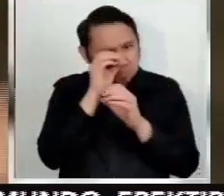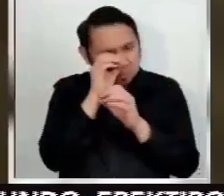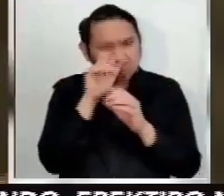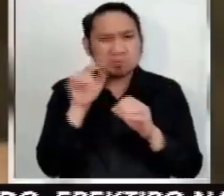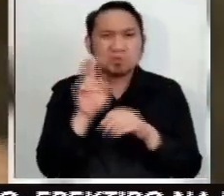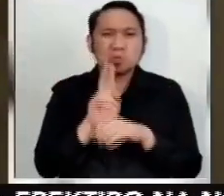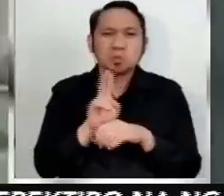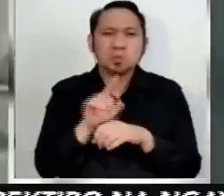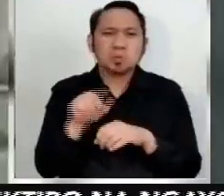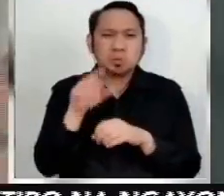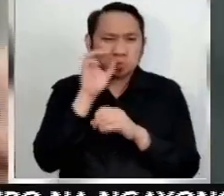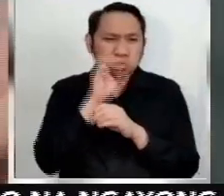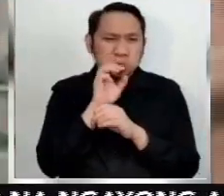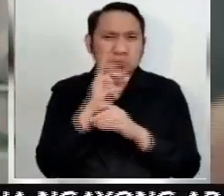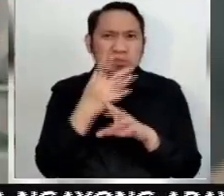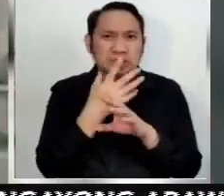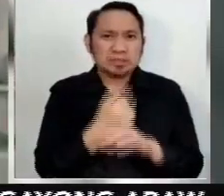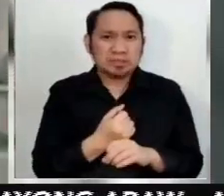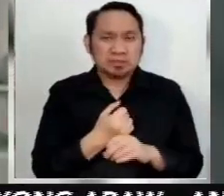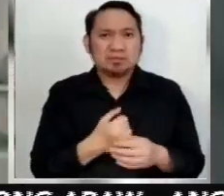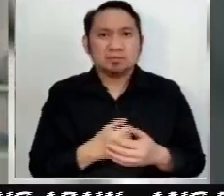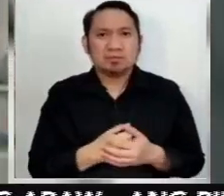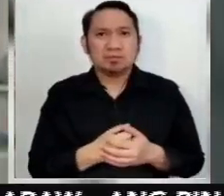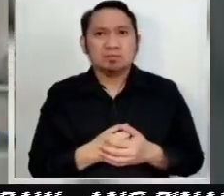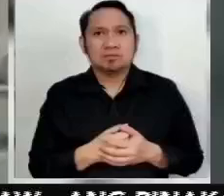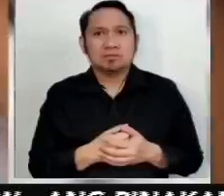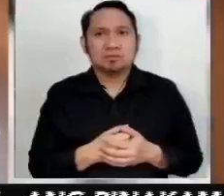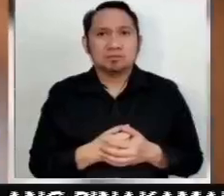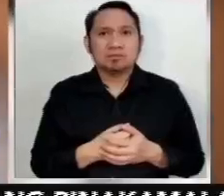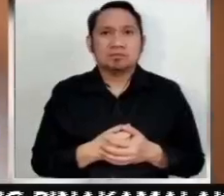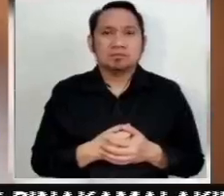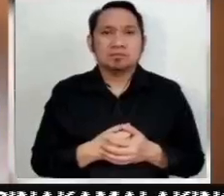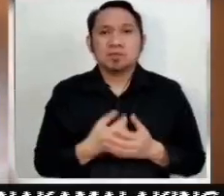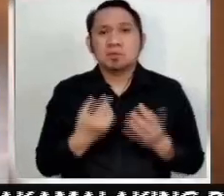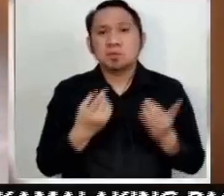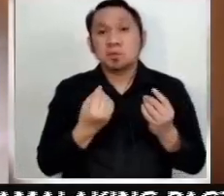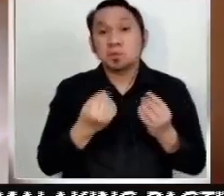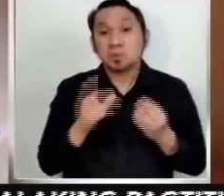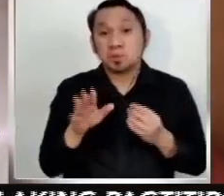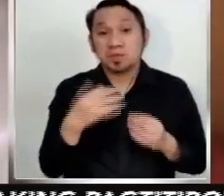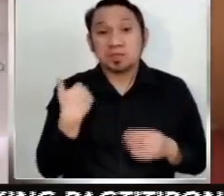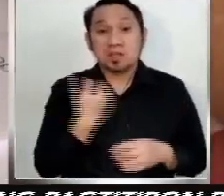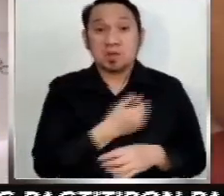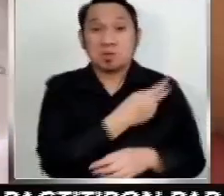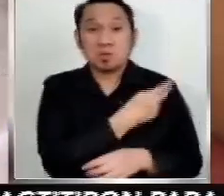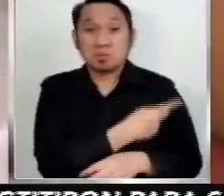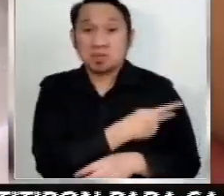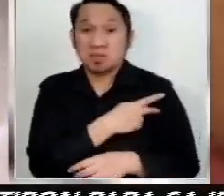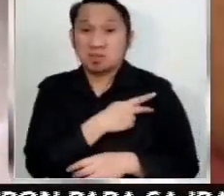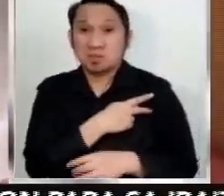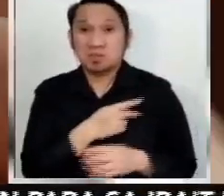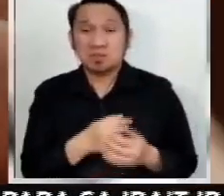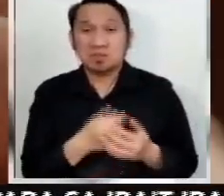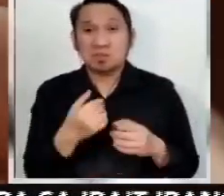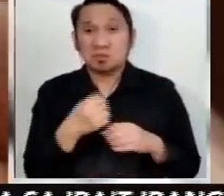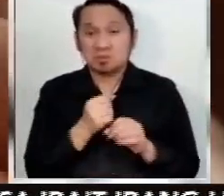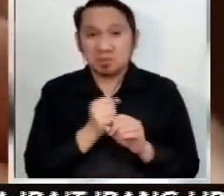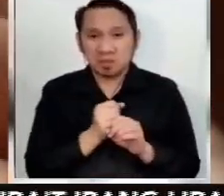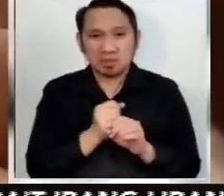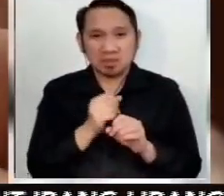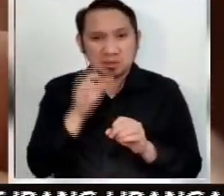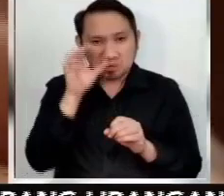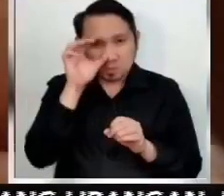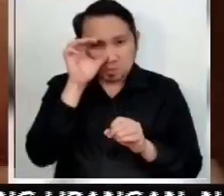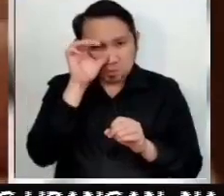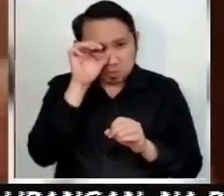kanyang kamay. Ginagawa rin po namin yan sa lahat ng pasyente namin. Ang ginagawa po ng parang maliit na butas, binabawasan po niya yung amount